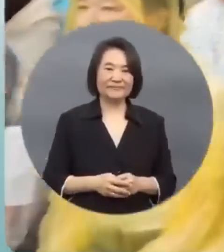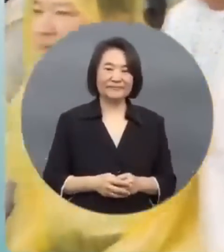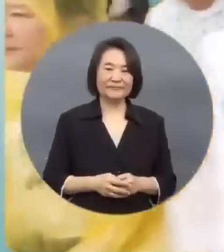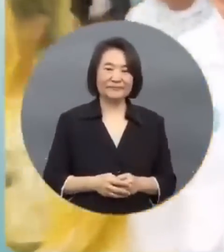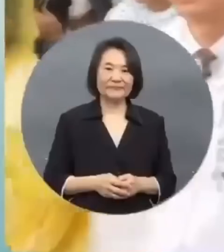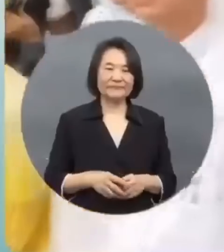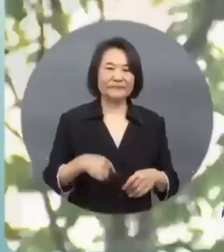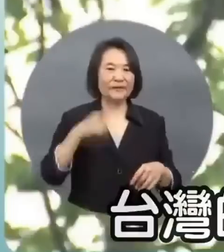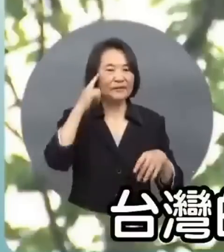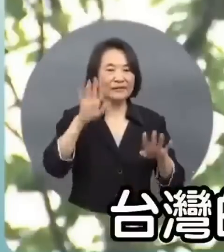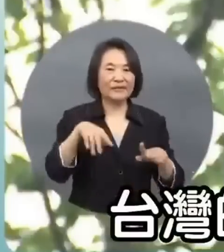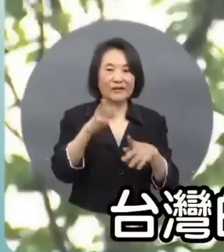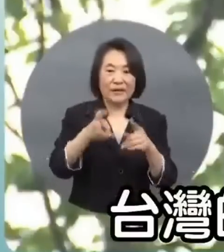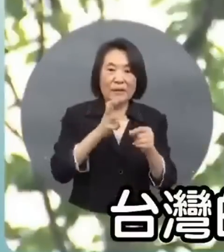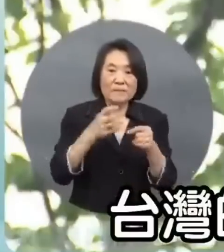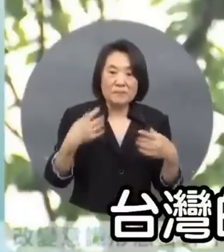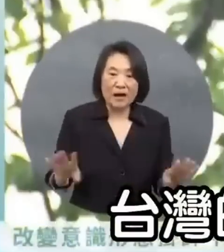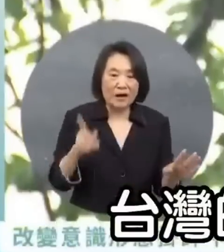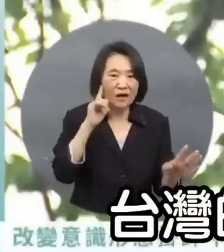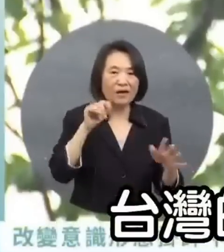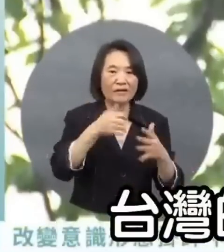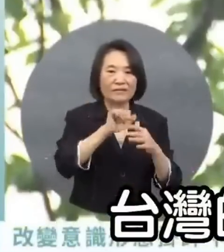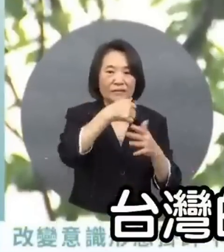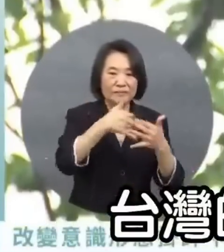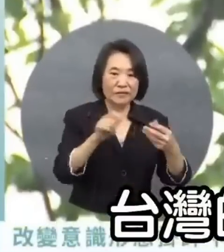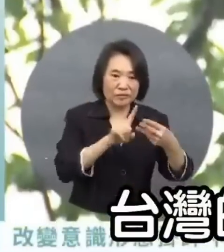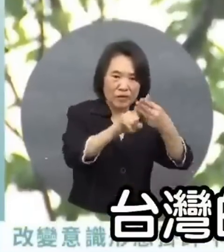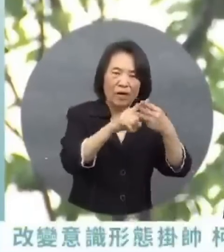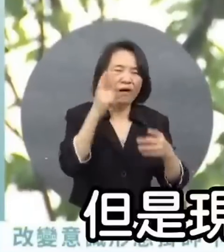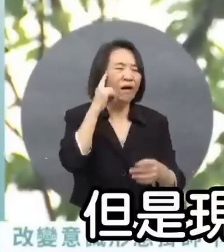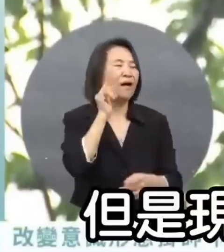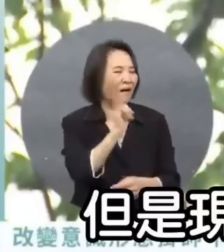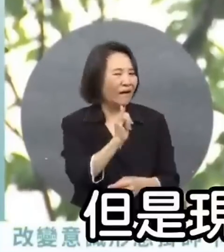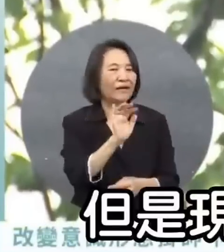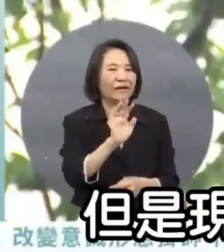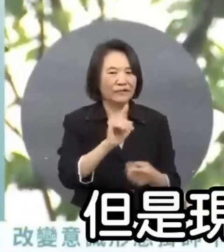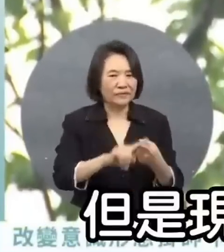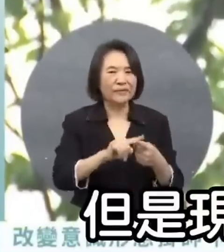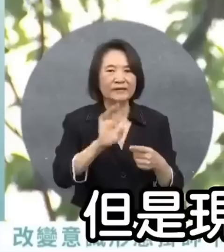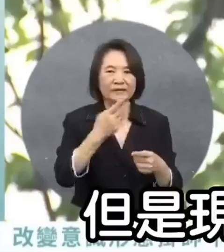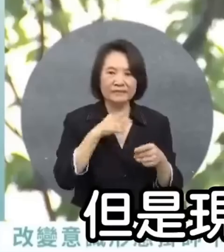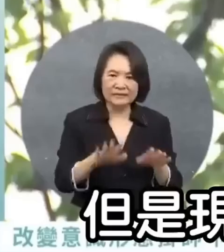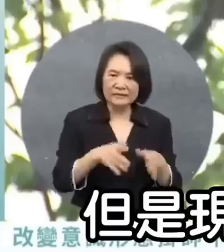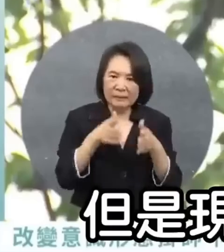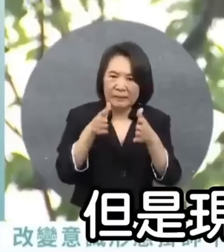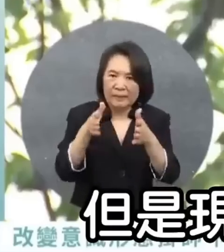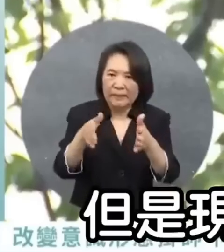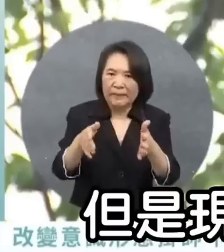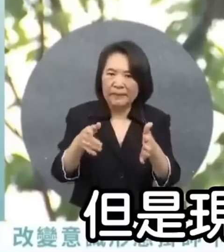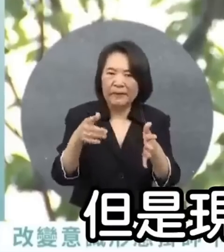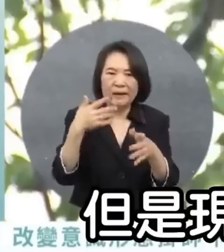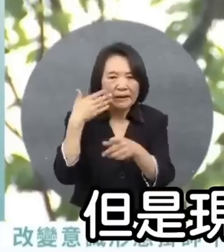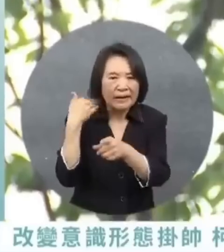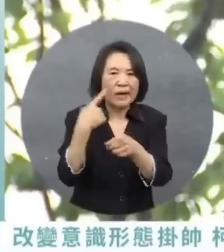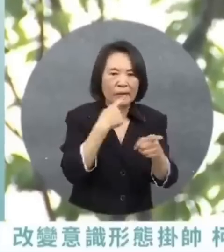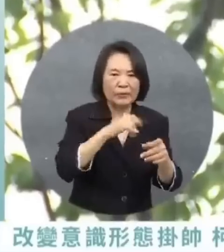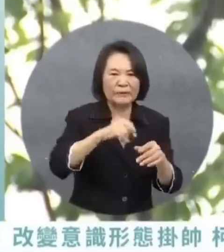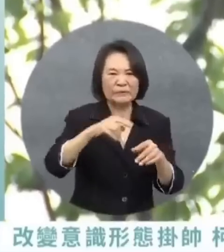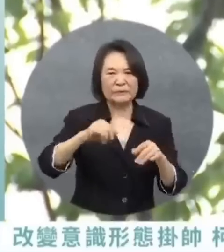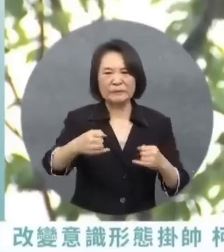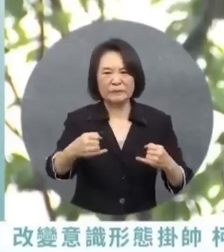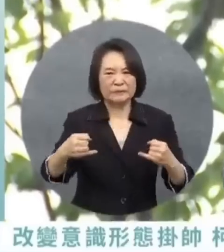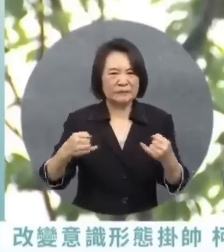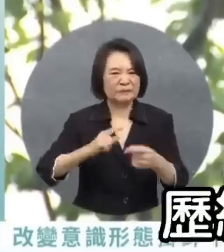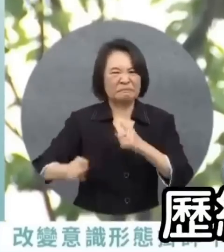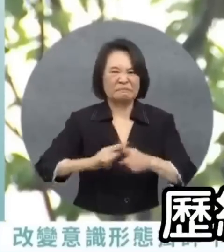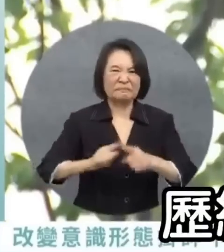过去三十年，台湾的民主化固然有其成绩，但是现在也面对一个蓝绿互斗内耗的局